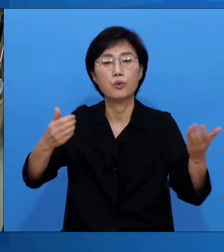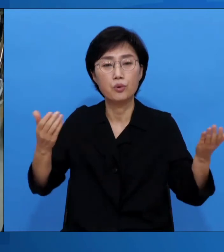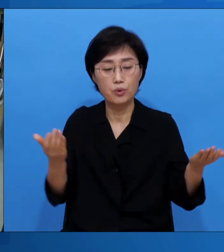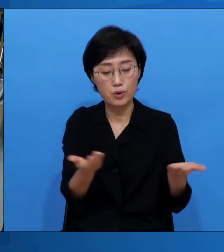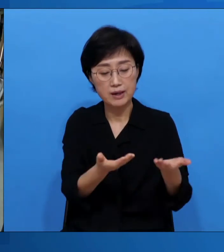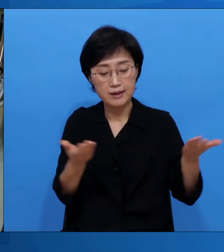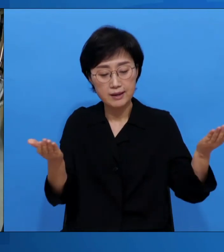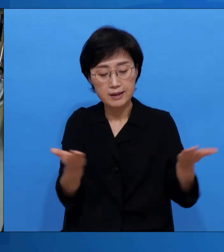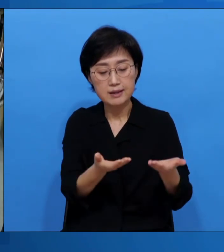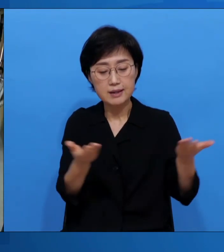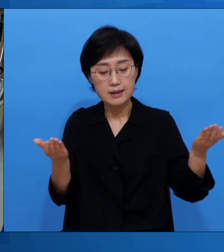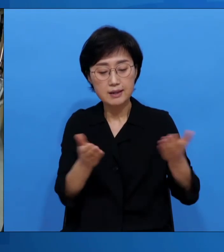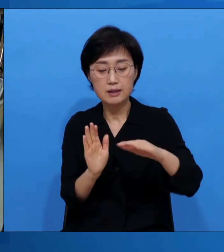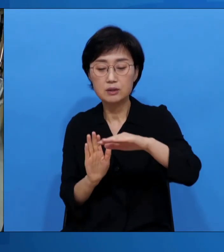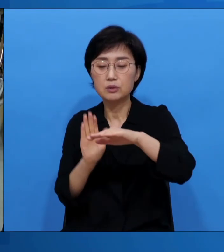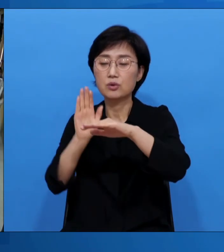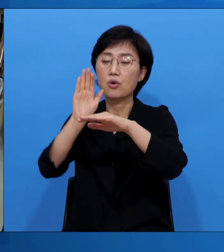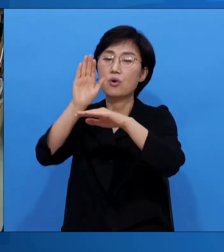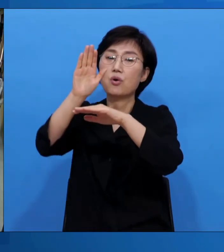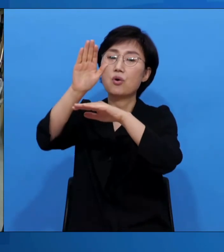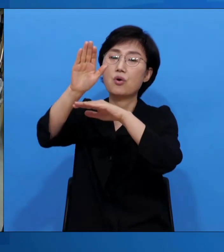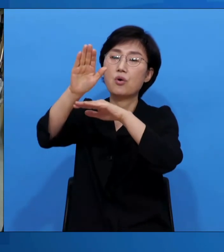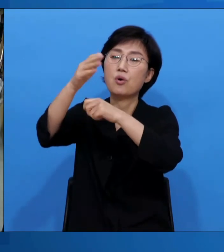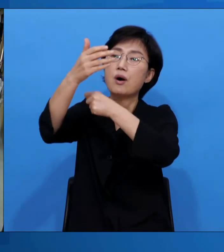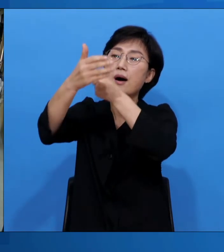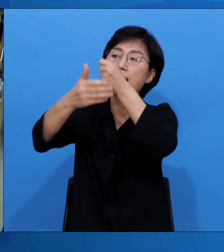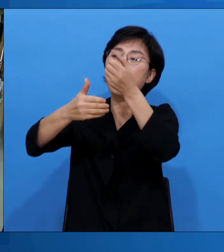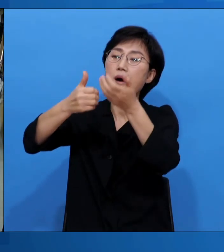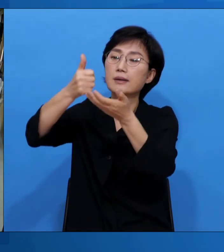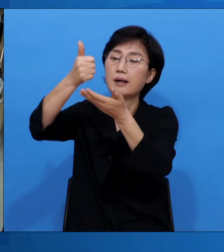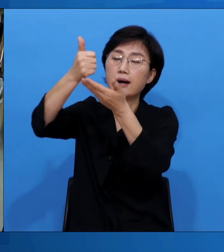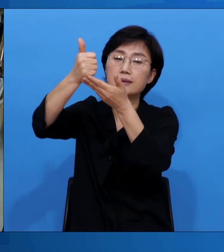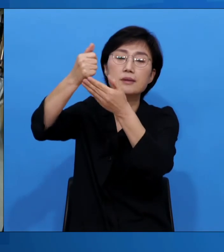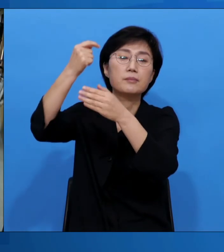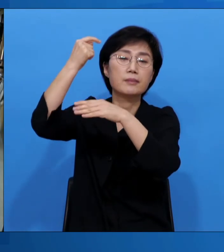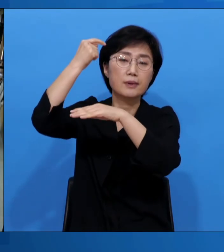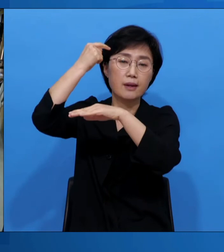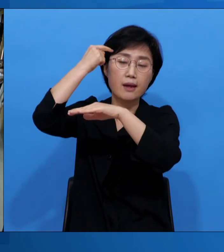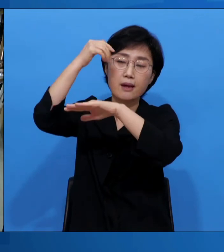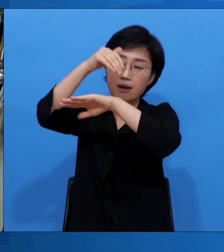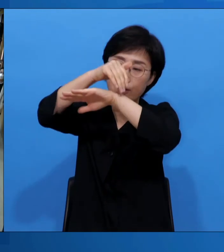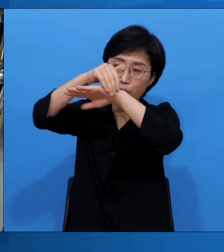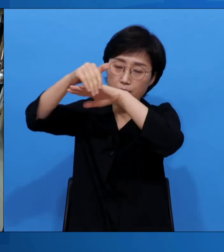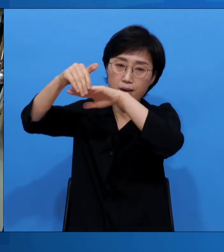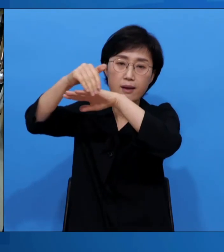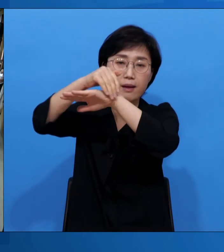소원을 이를 넘어서 하나님